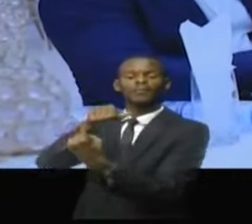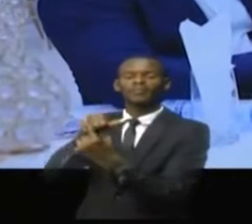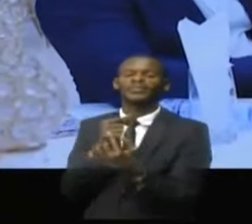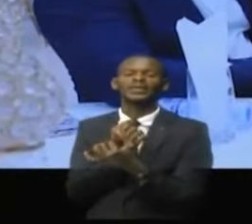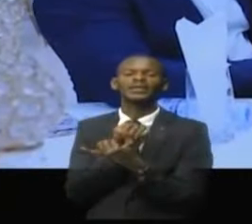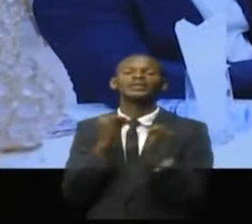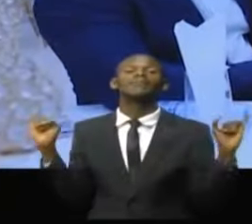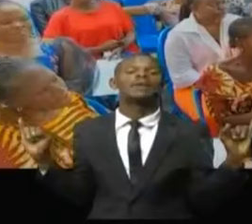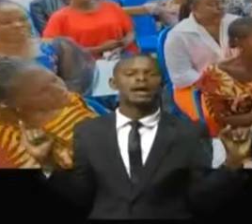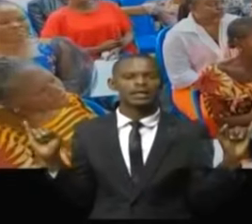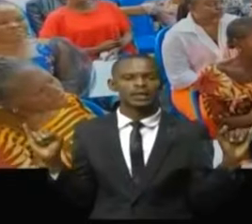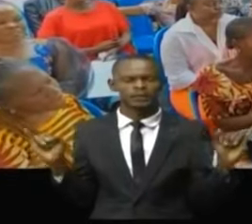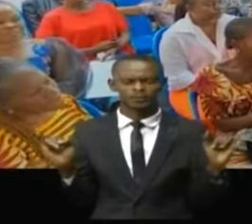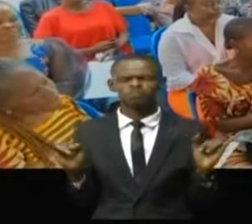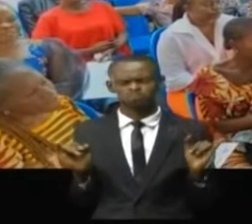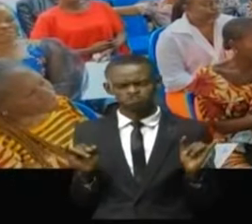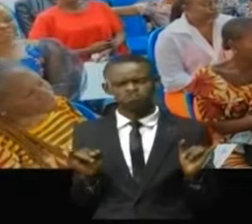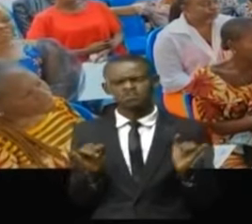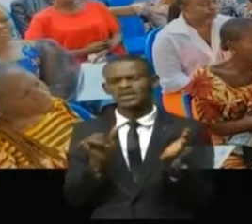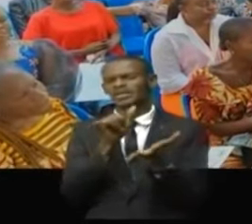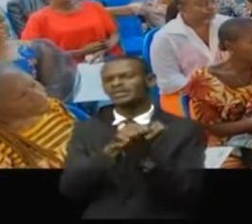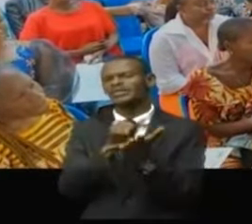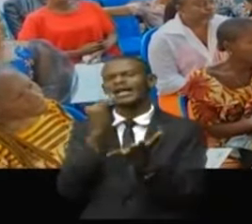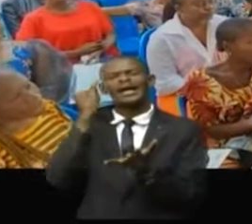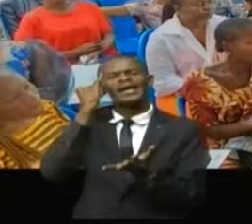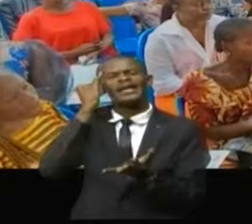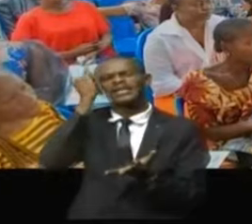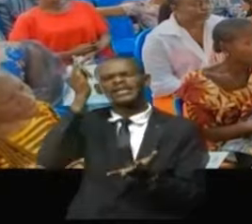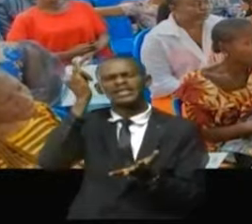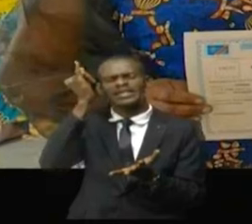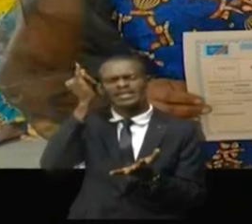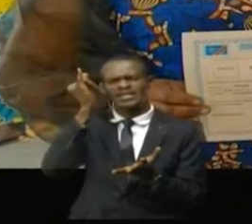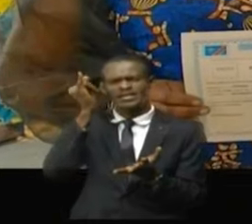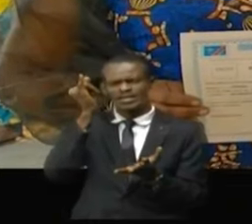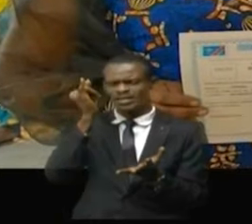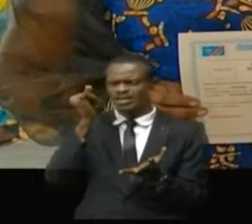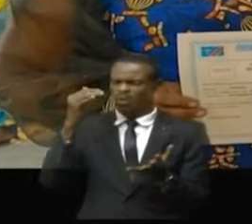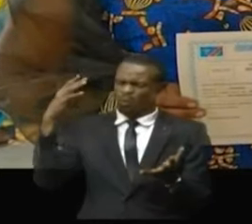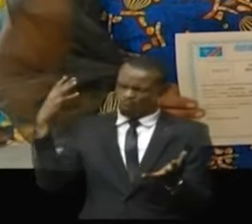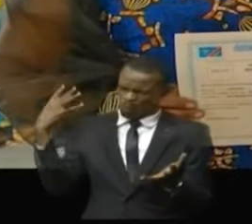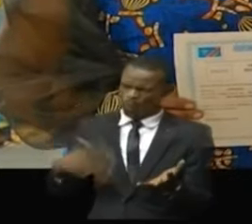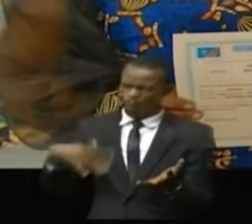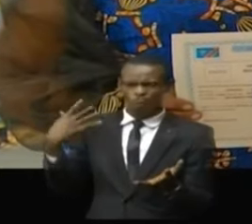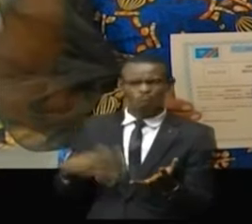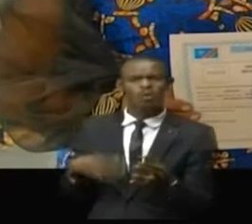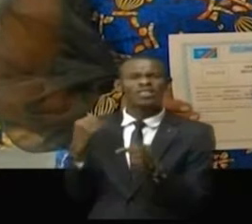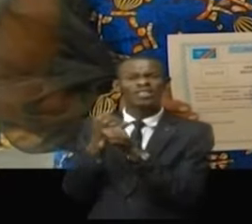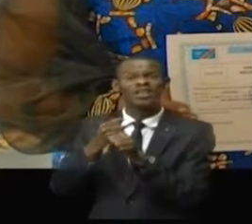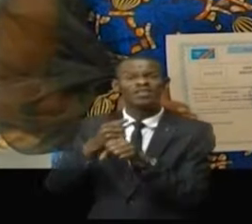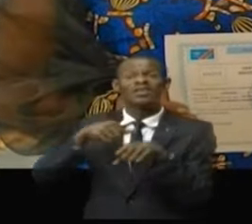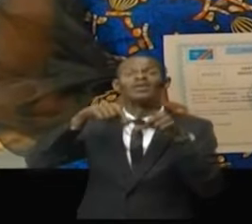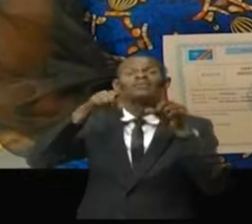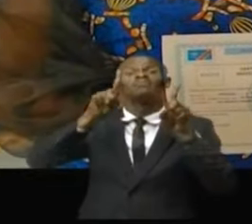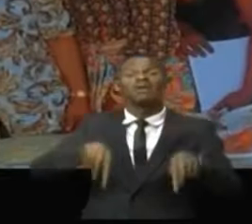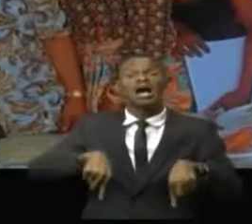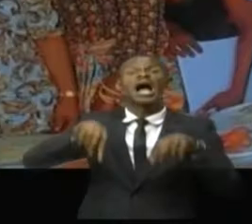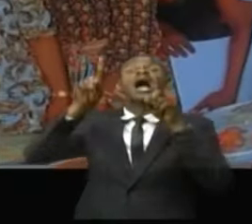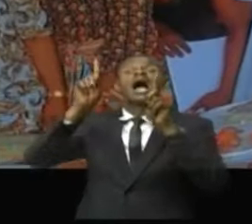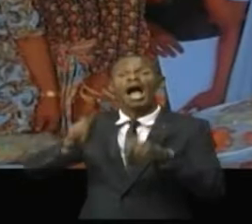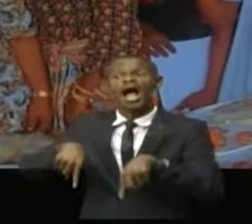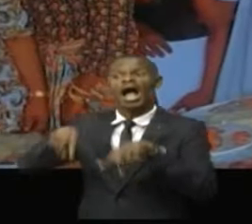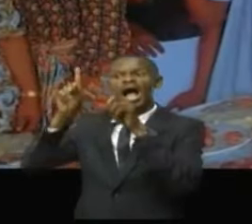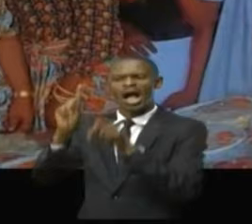vient couronner des années de dur labeur de la coordonnatrice des Congo Focus, Sephora Bidoya, qui s'est engagée cette